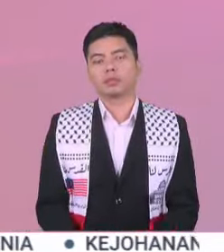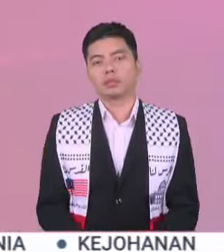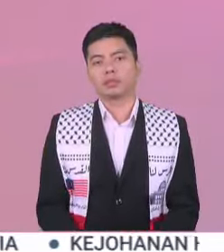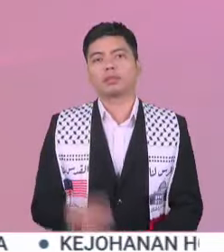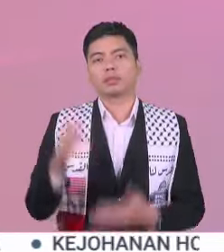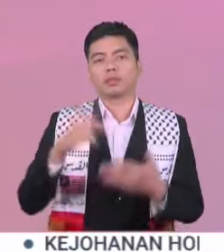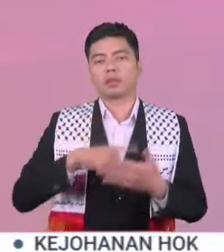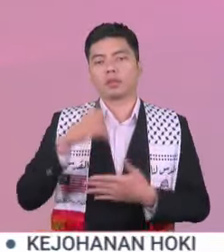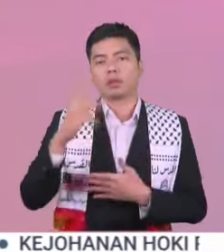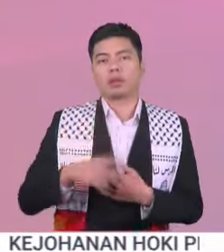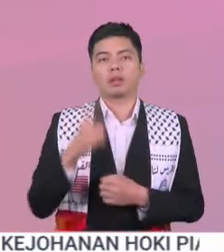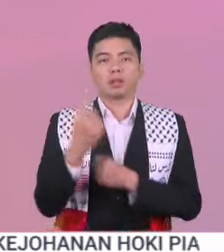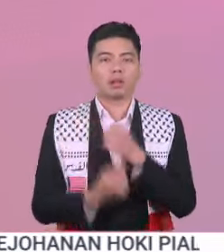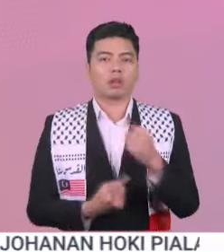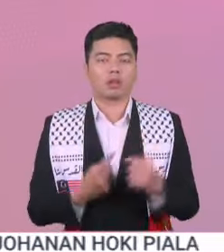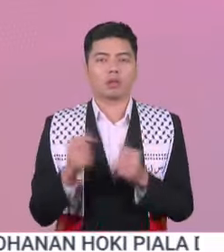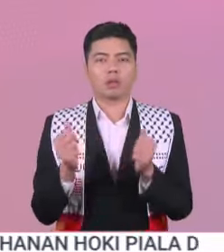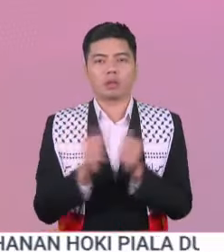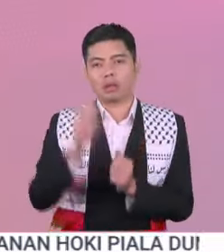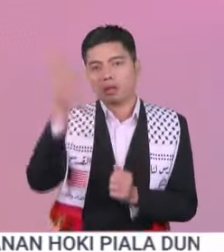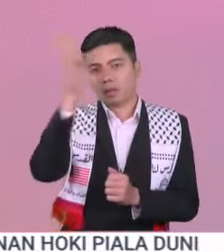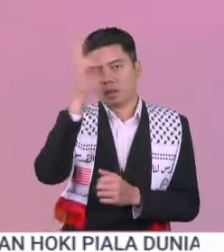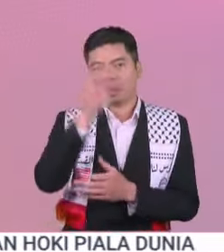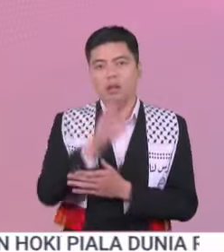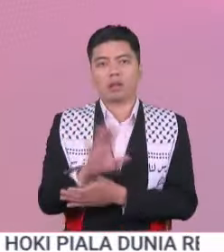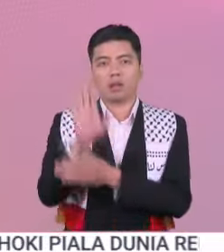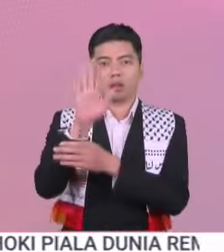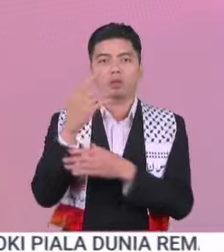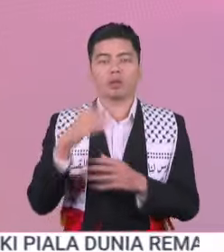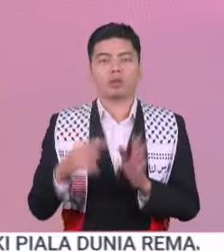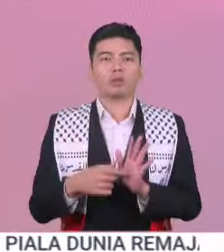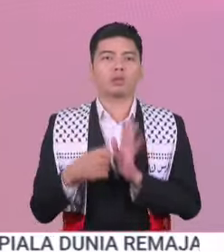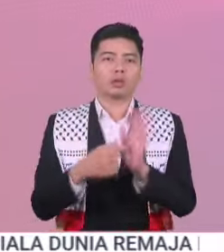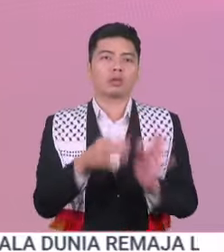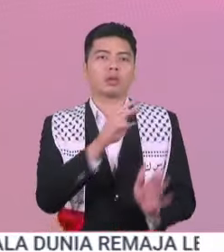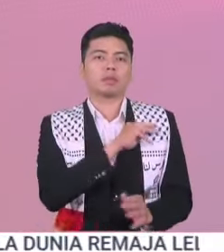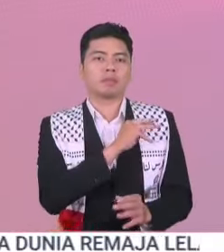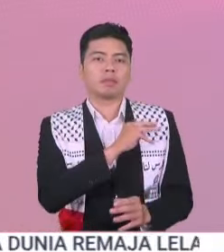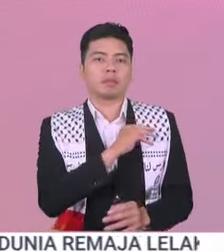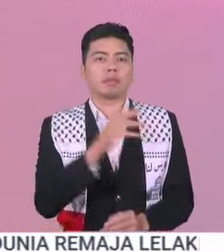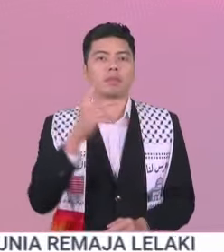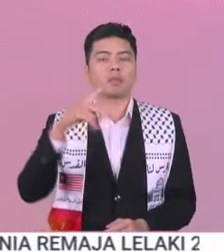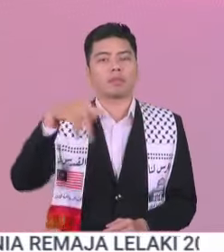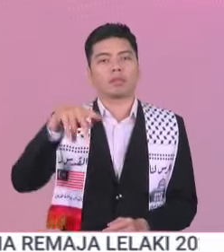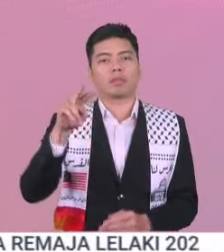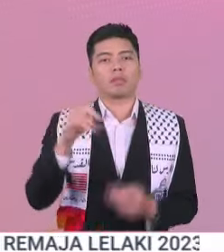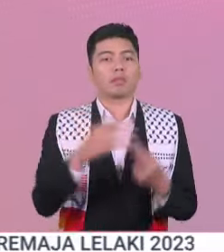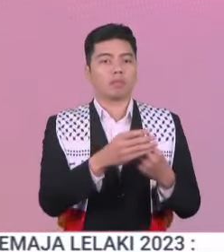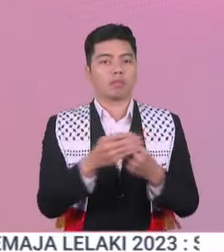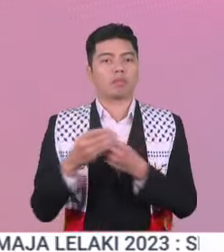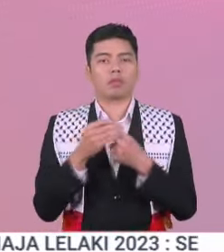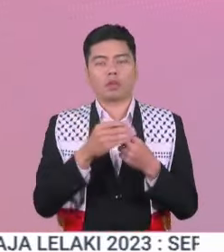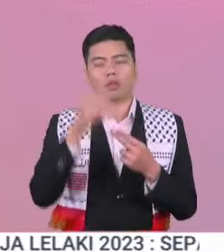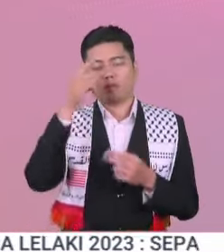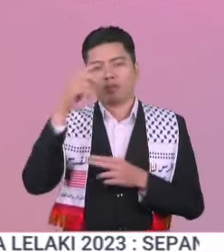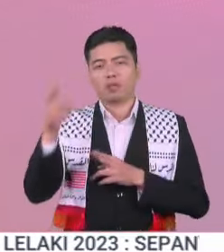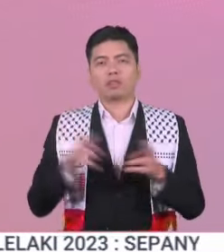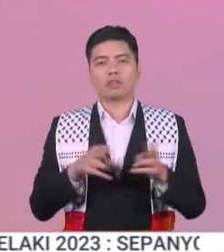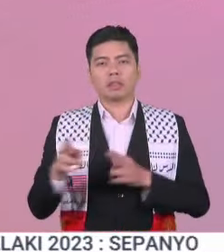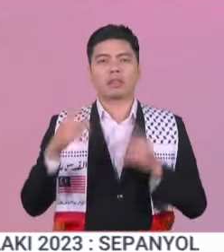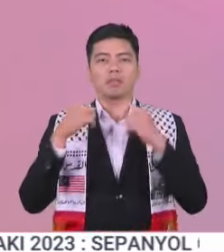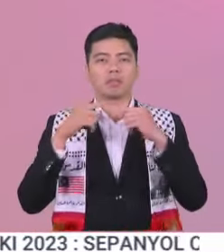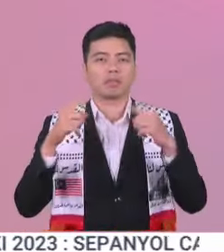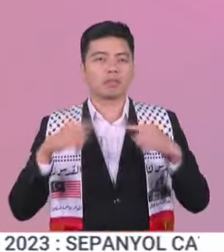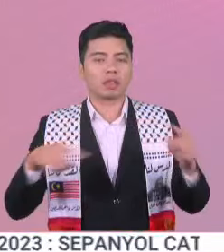Saudara, program setahun bersama Kerajaan Madani menjadi platform terbaik Kementerian Perpaduan Negara KPN dalam usaha